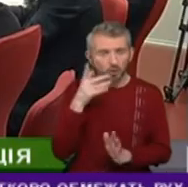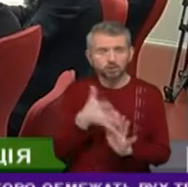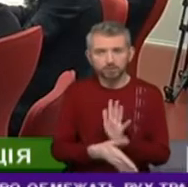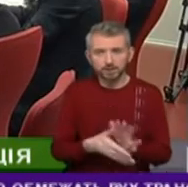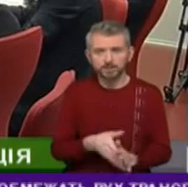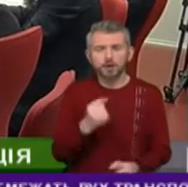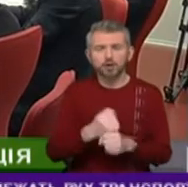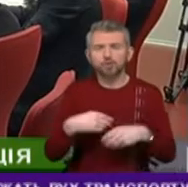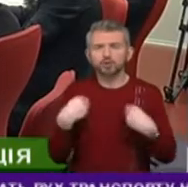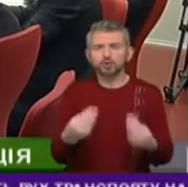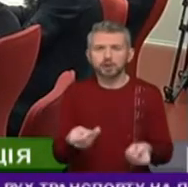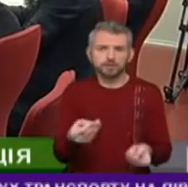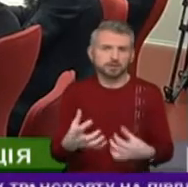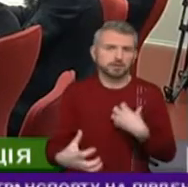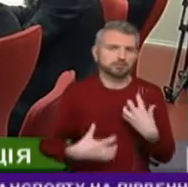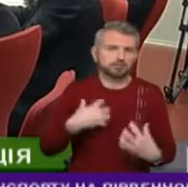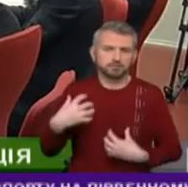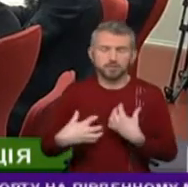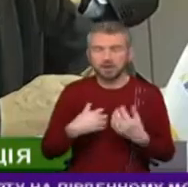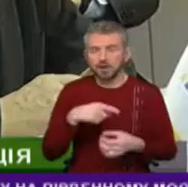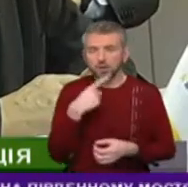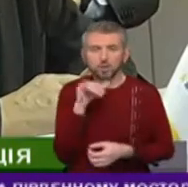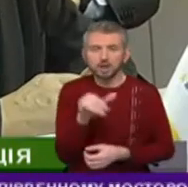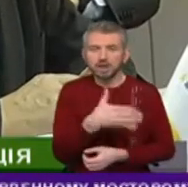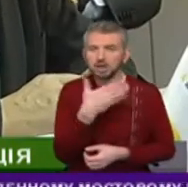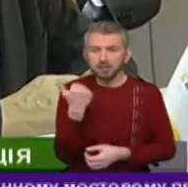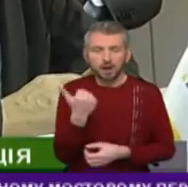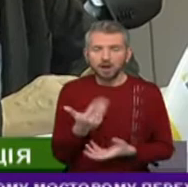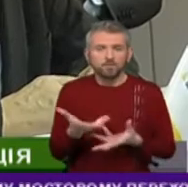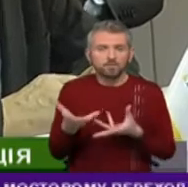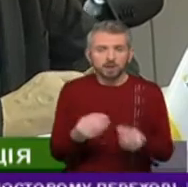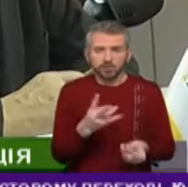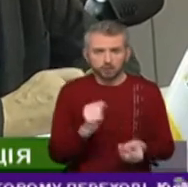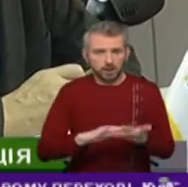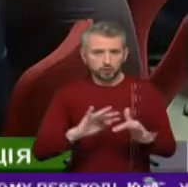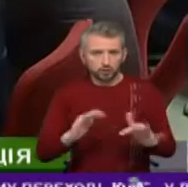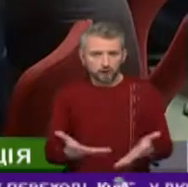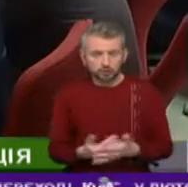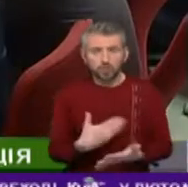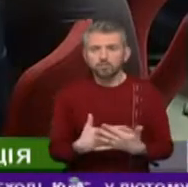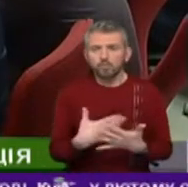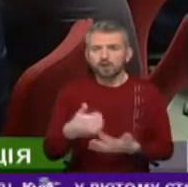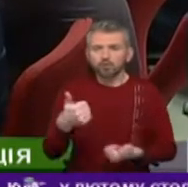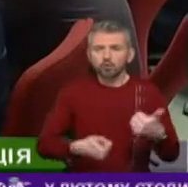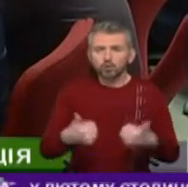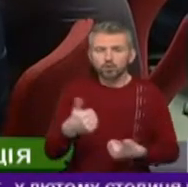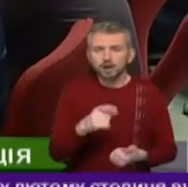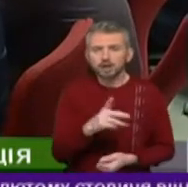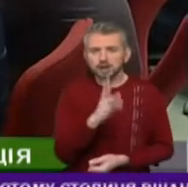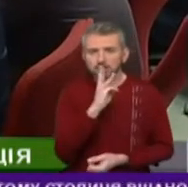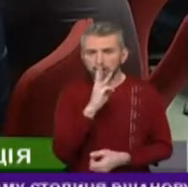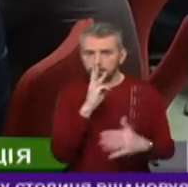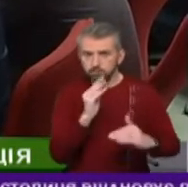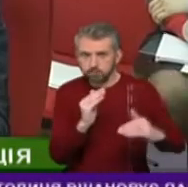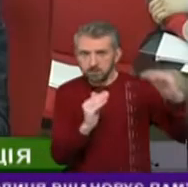розуміти. Роботодавці б'ють на сполох і переконують, що у них немає важелів впливу на ситуацію. Мовляв, конкурувати із заробітними